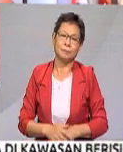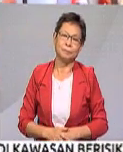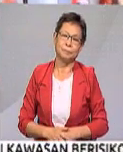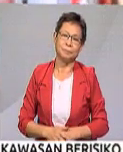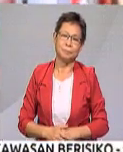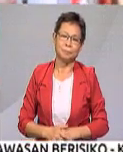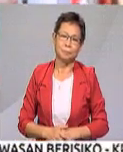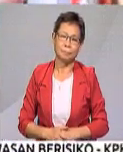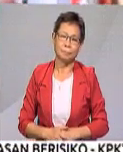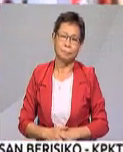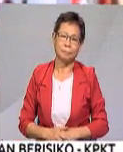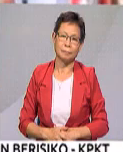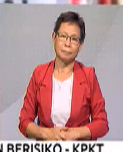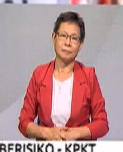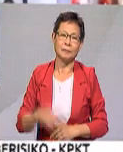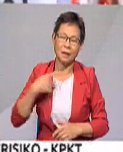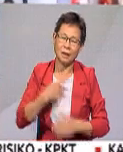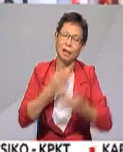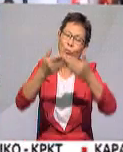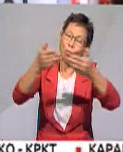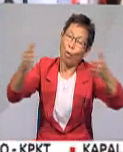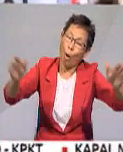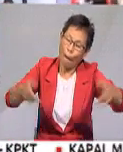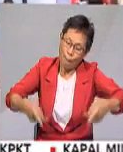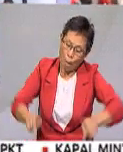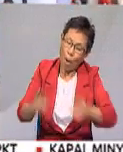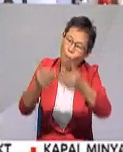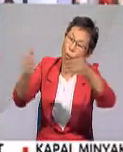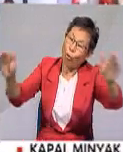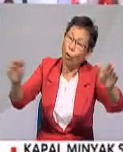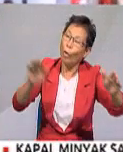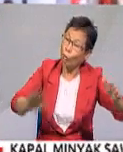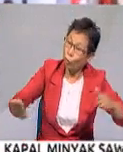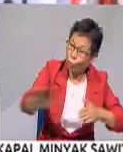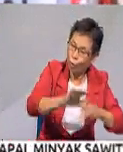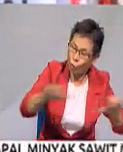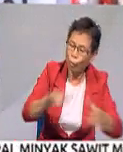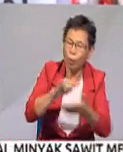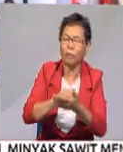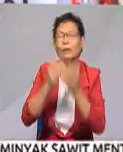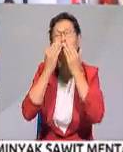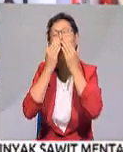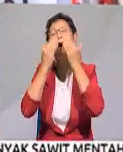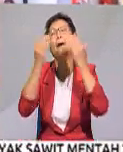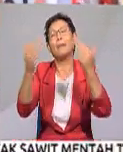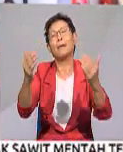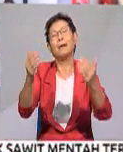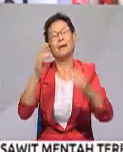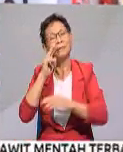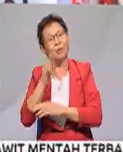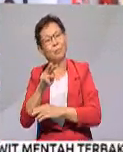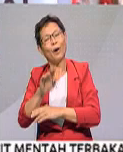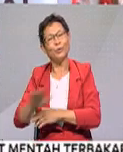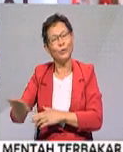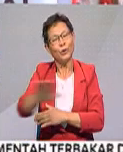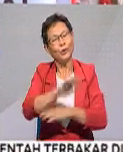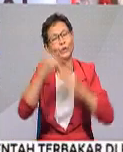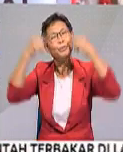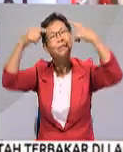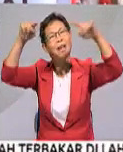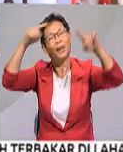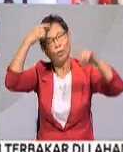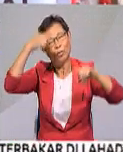kita buka peluang ini kepada mereka untuk melaksanakannya. Alhamdulillah, ya, nampaknya mereka telah pun berjaya